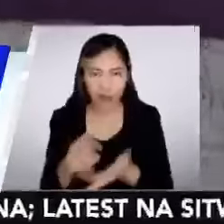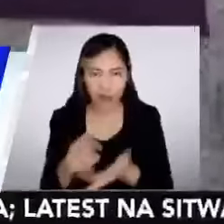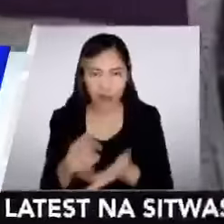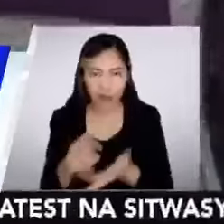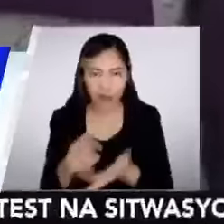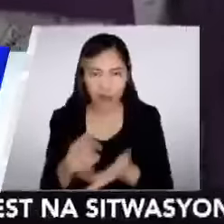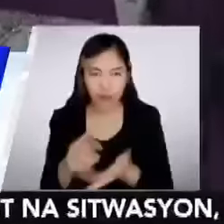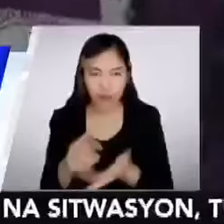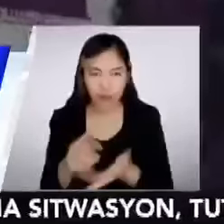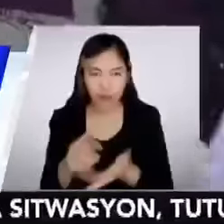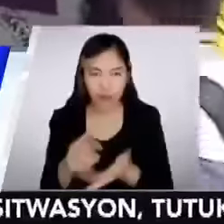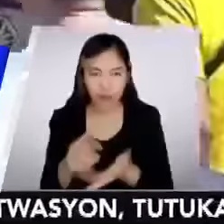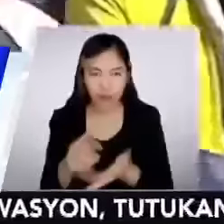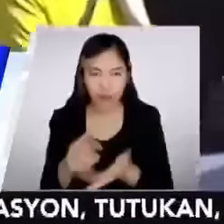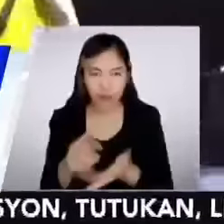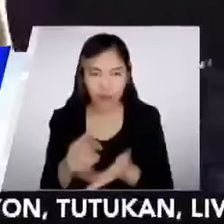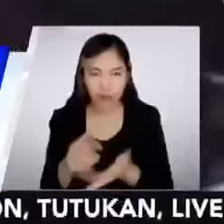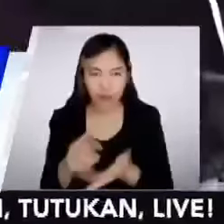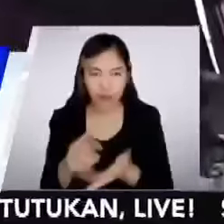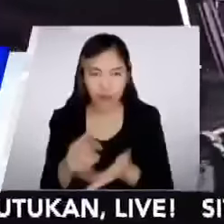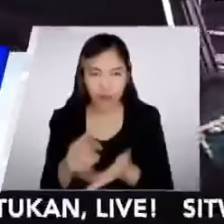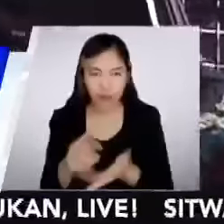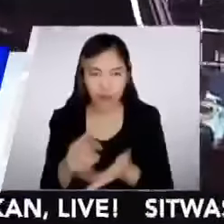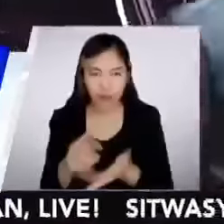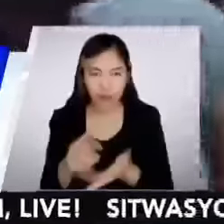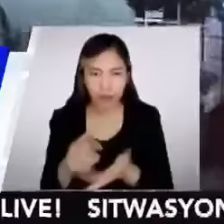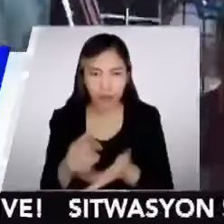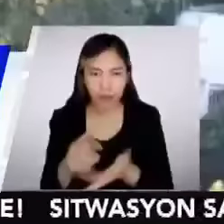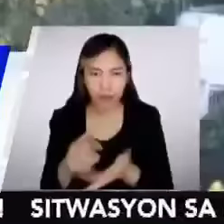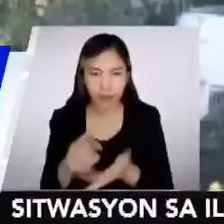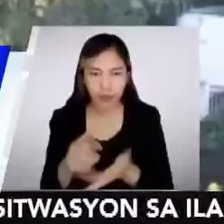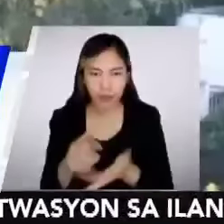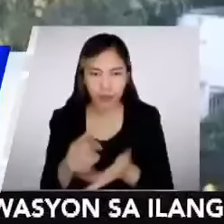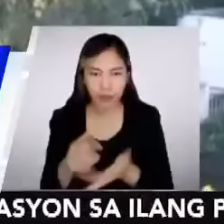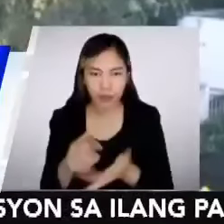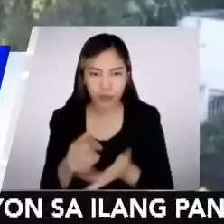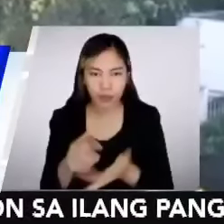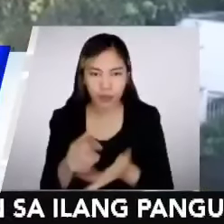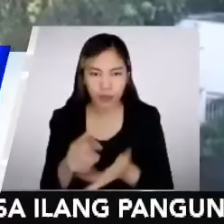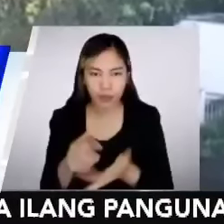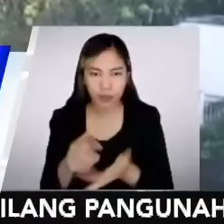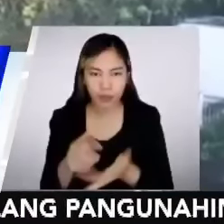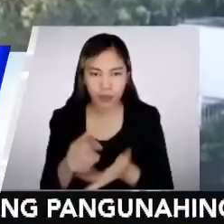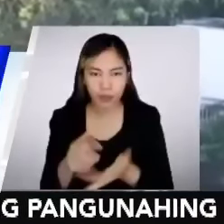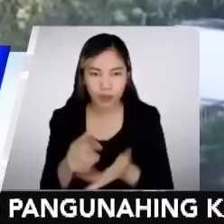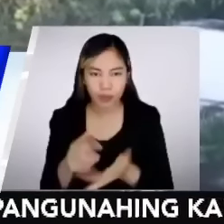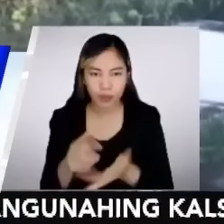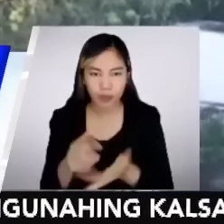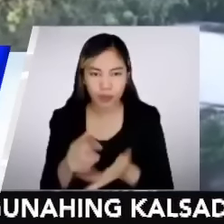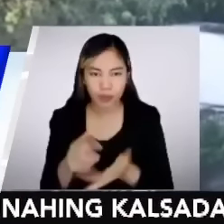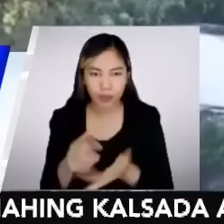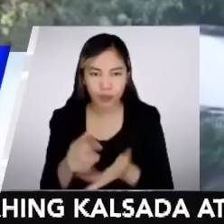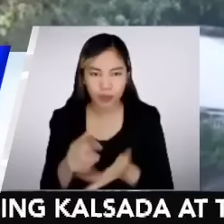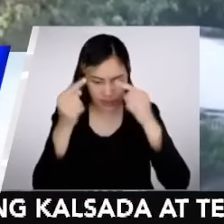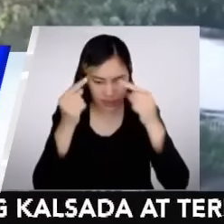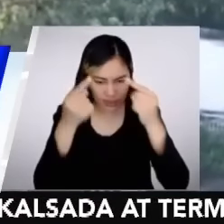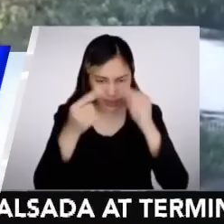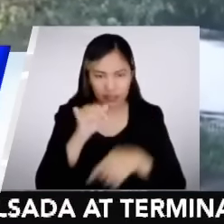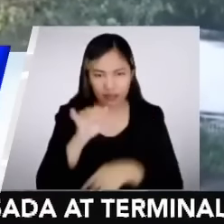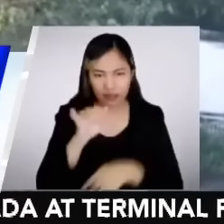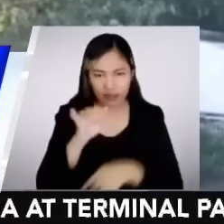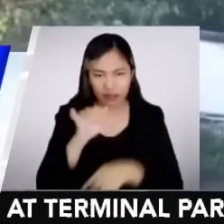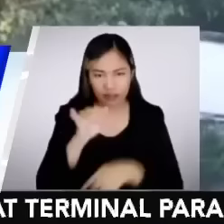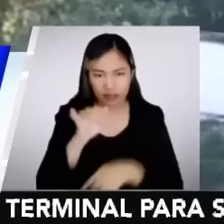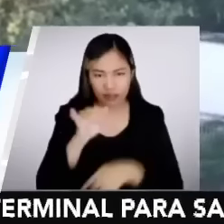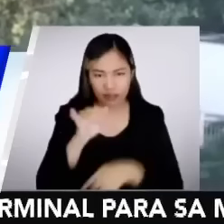kapuso. Noong isang taon, Rafi, dito rin tayo na-assign, nasa 900,000 ang bilang ng mga taong bumisita rito sa Manila North